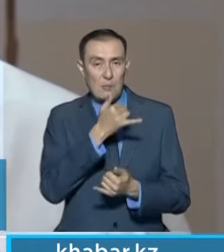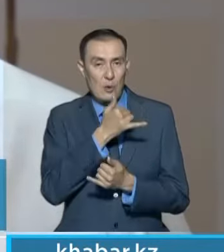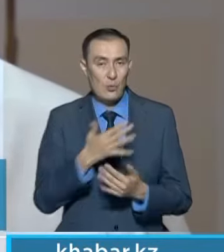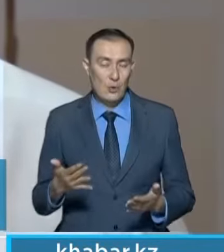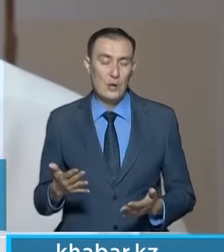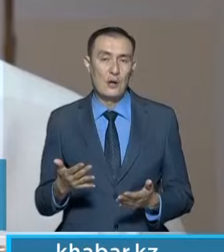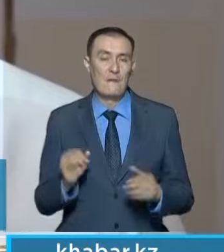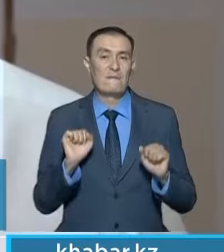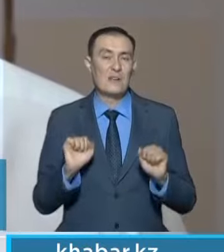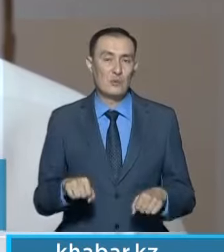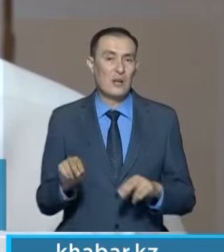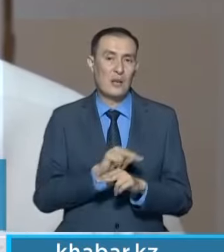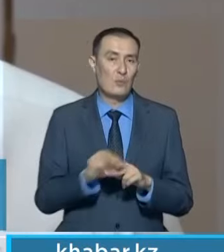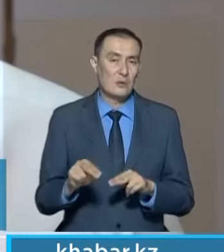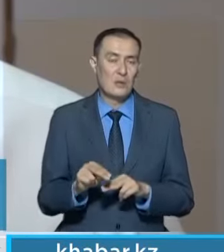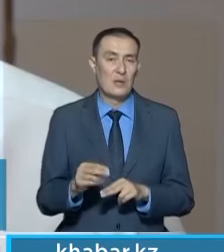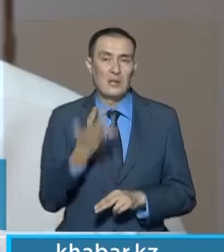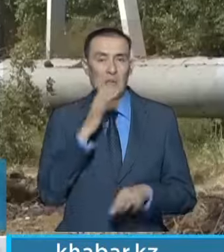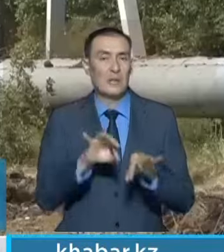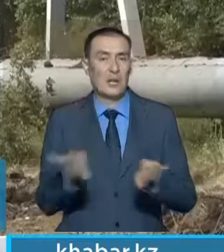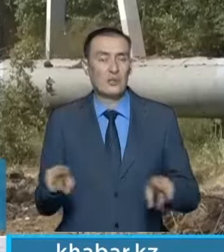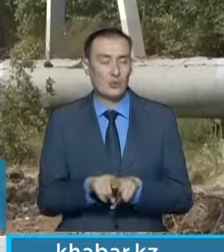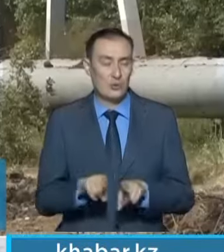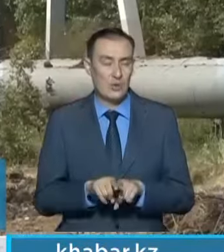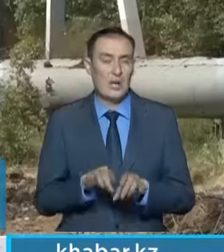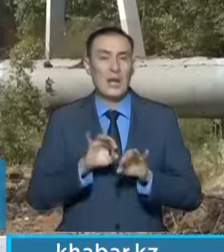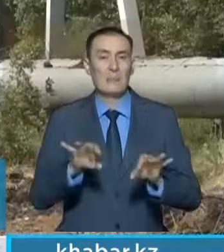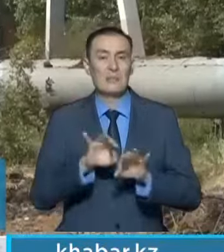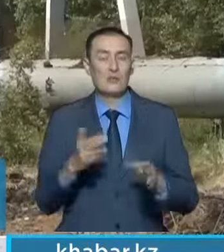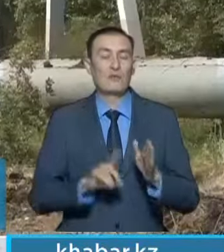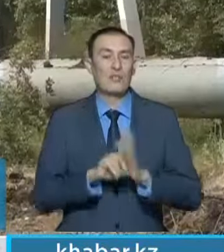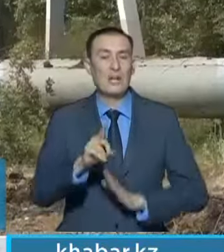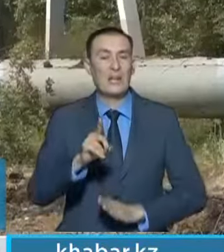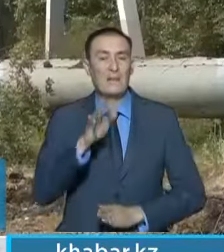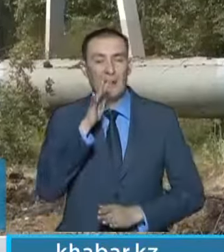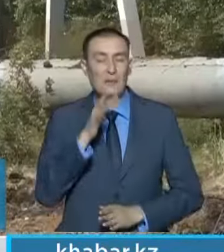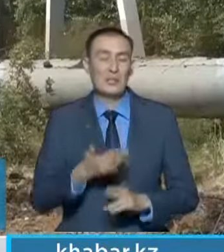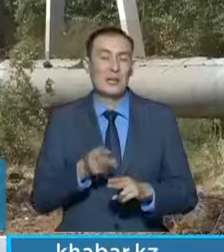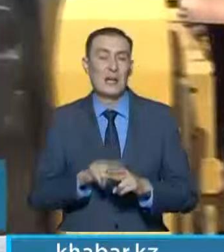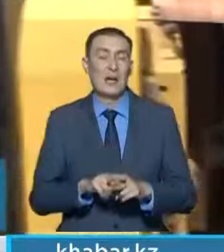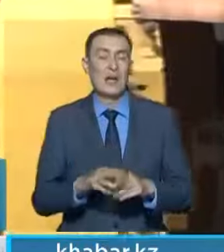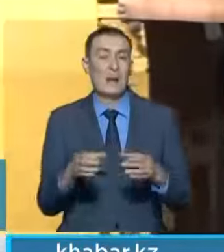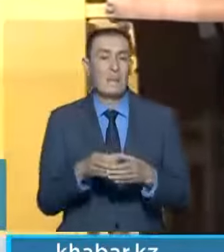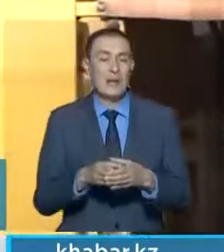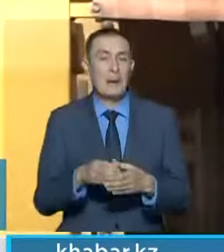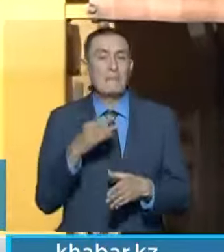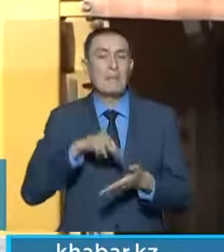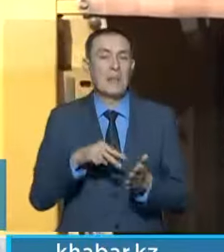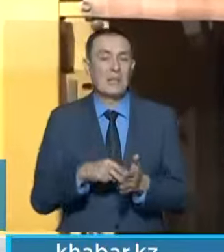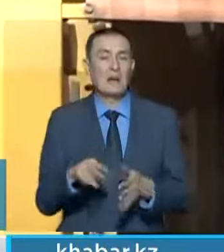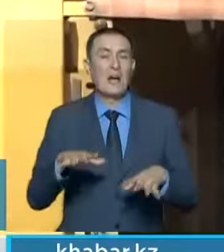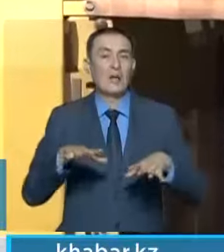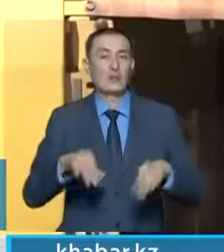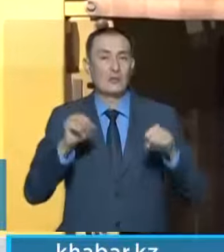возможно, ремонт где-то теплотрассы тоже идет. Как объяснили в ведомстве, с начала сезона теплоснабжающая компания планово отключила воду во